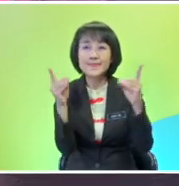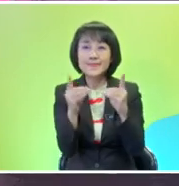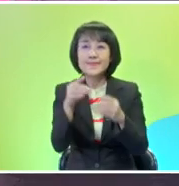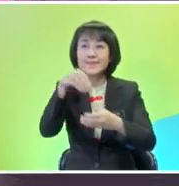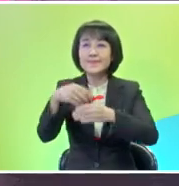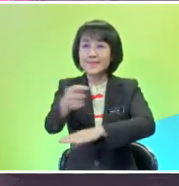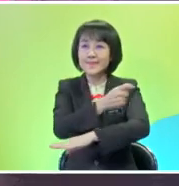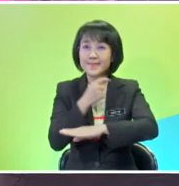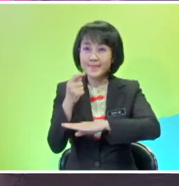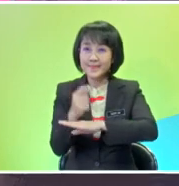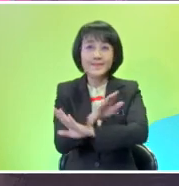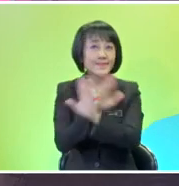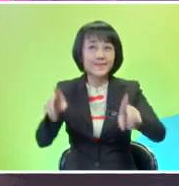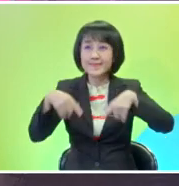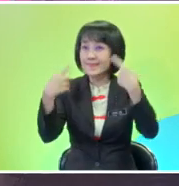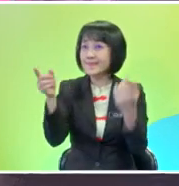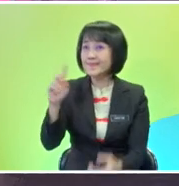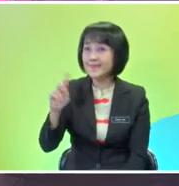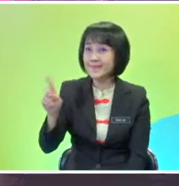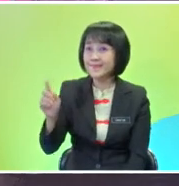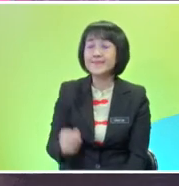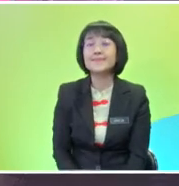kembali selepas ini jangan ke